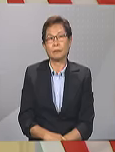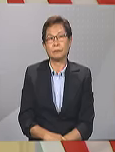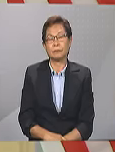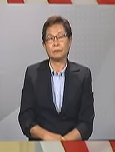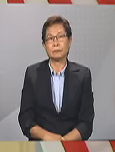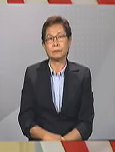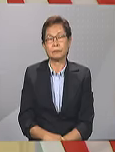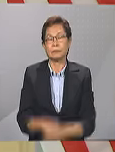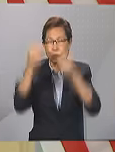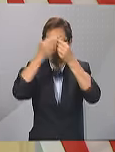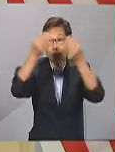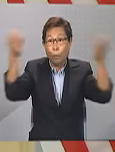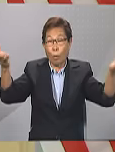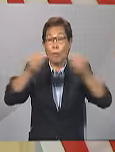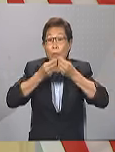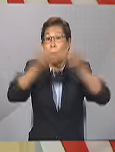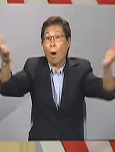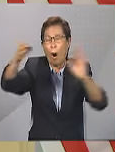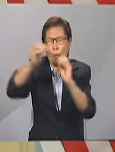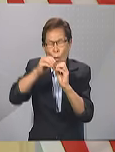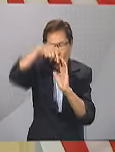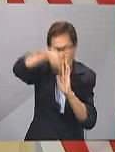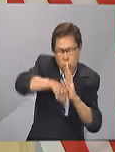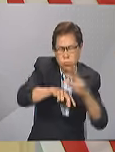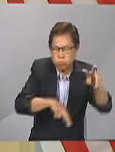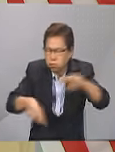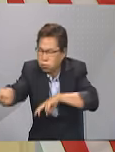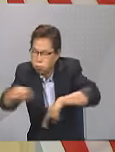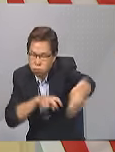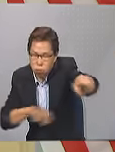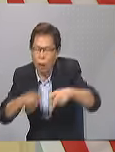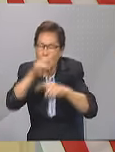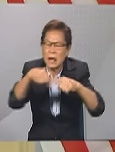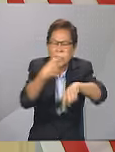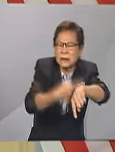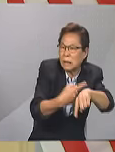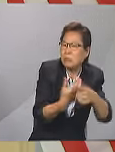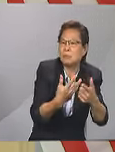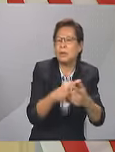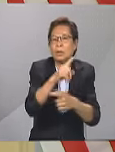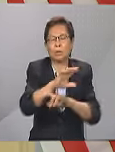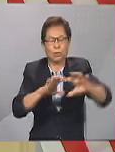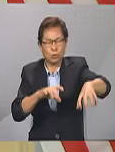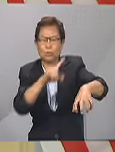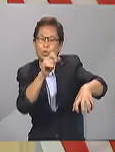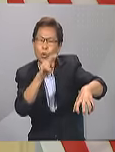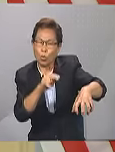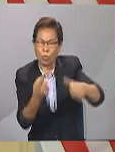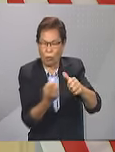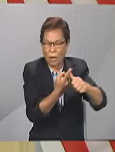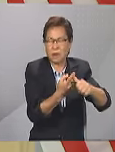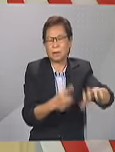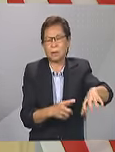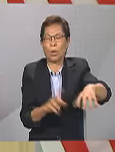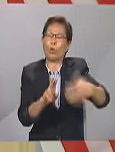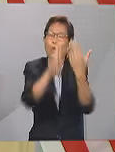pengumuman yang lebih detail meski pergerakan bila Time Zone zone yang dahulu